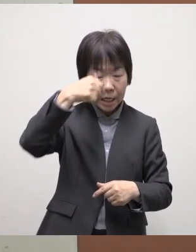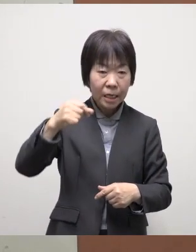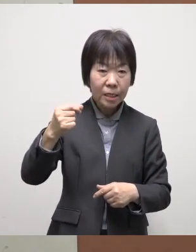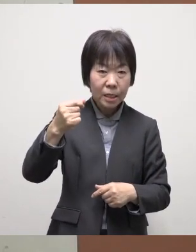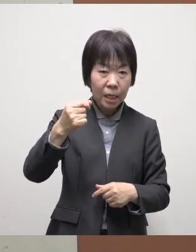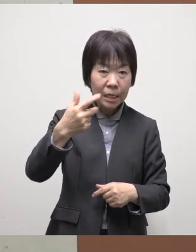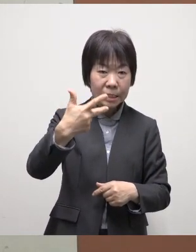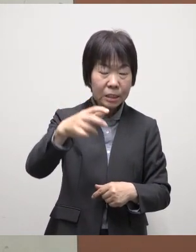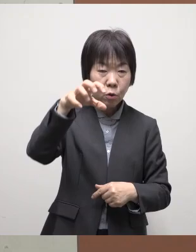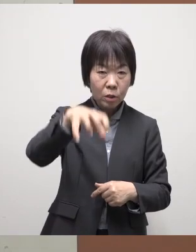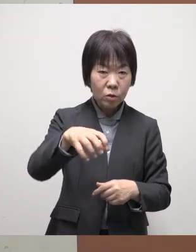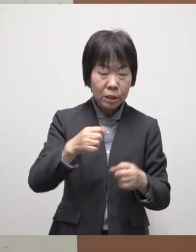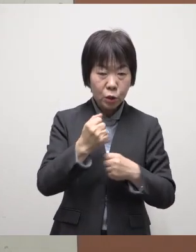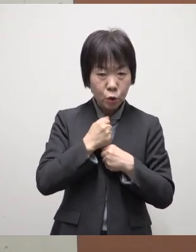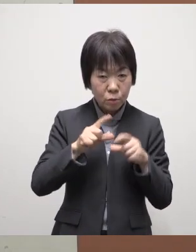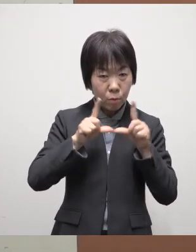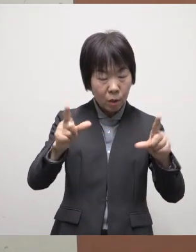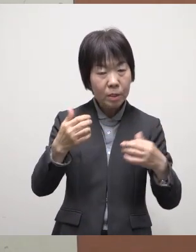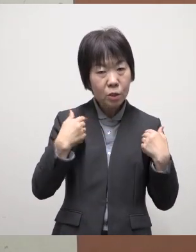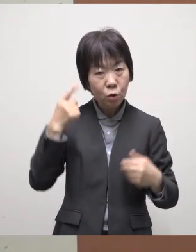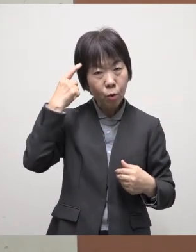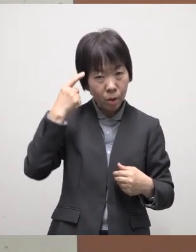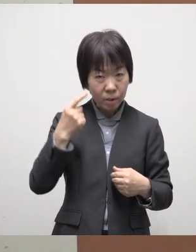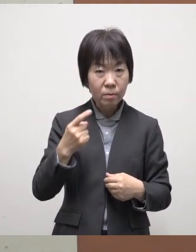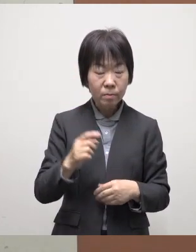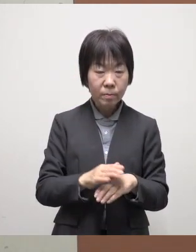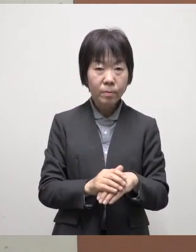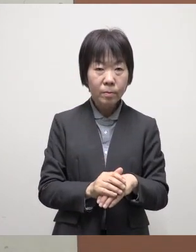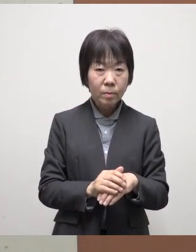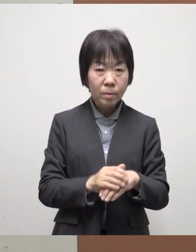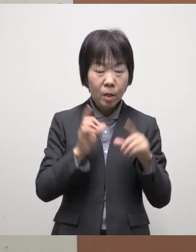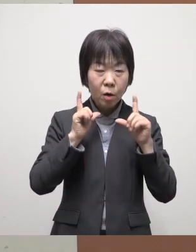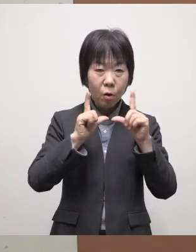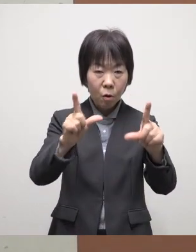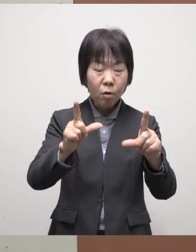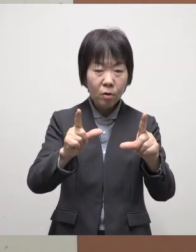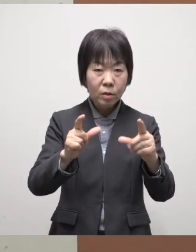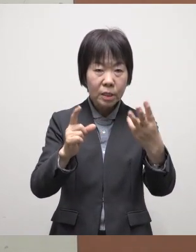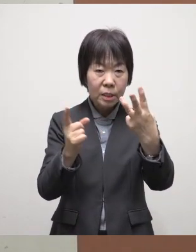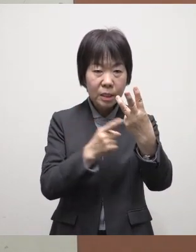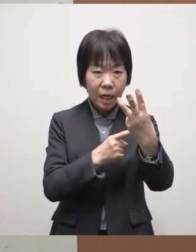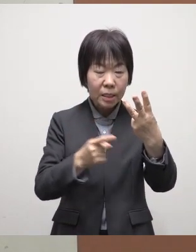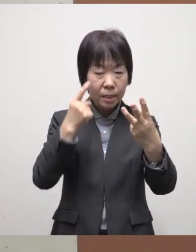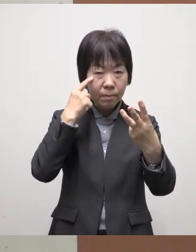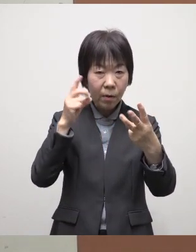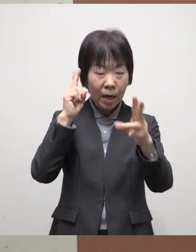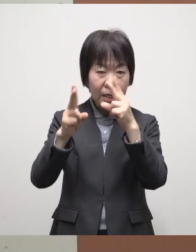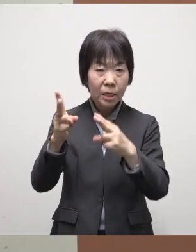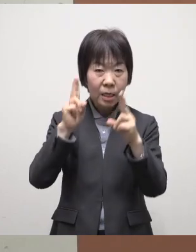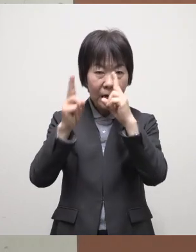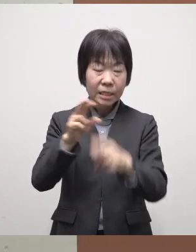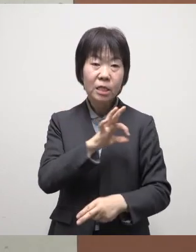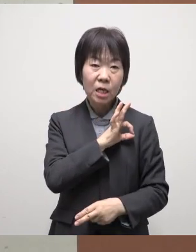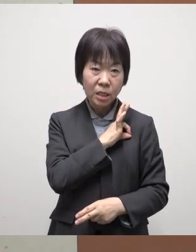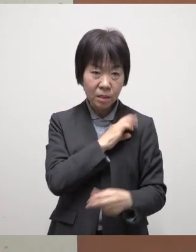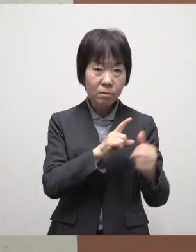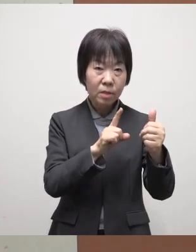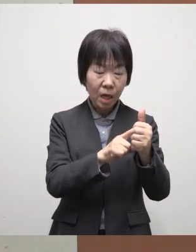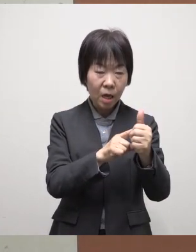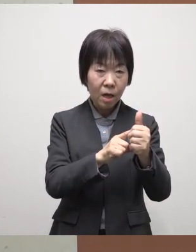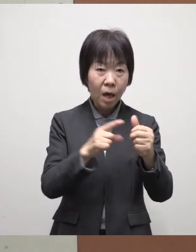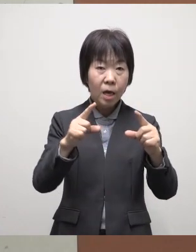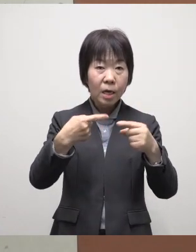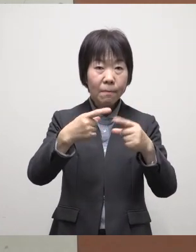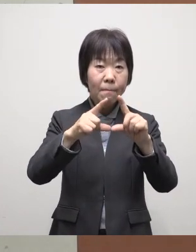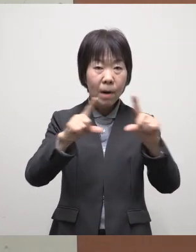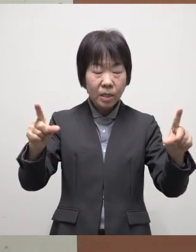方とか注意喚起必要かと思いますのでまず3レベの方会社員でありまして一般的に